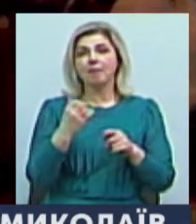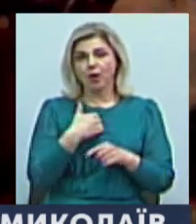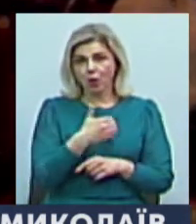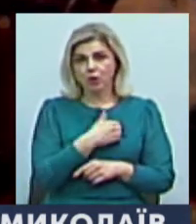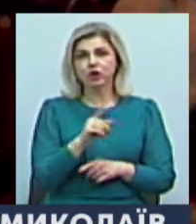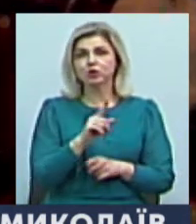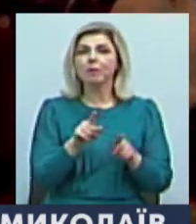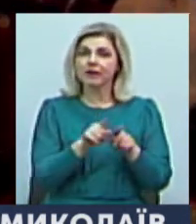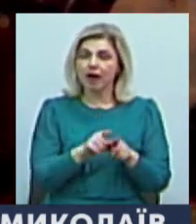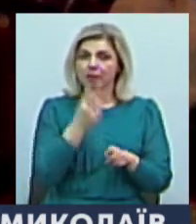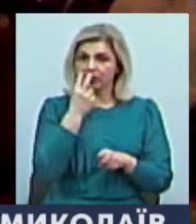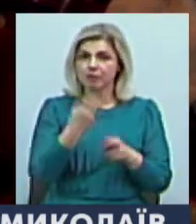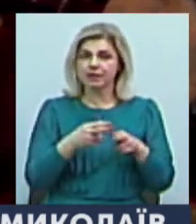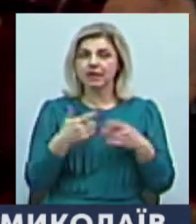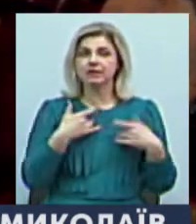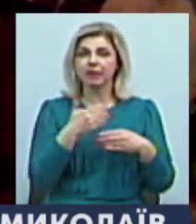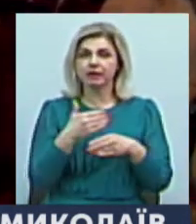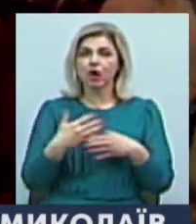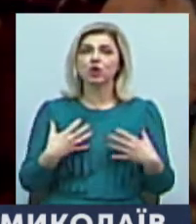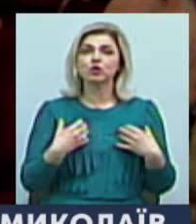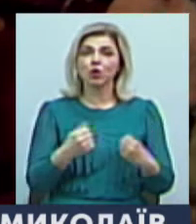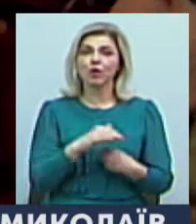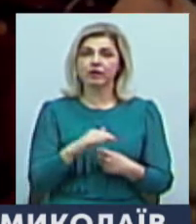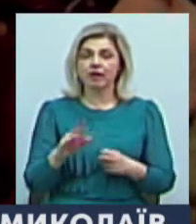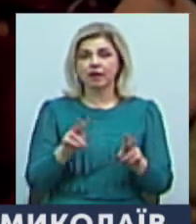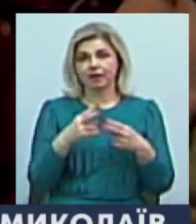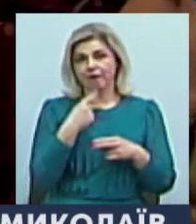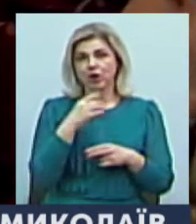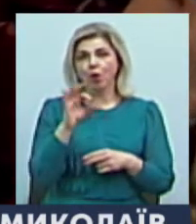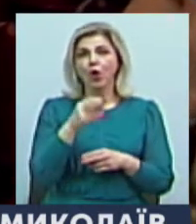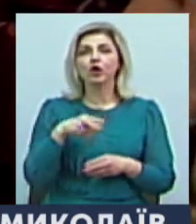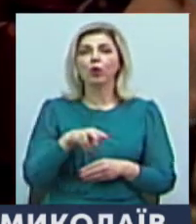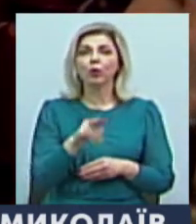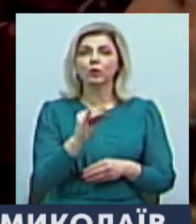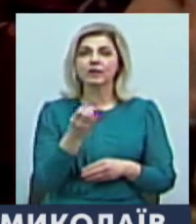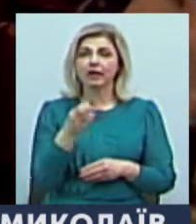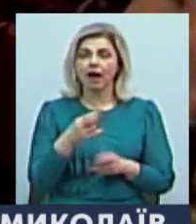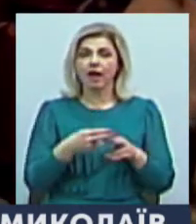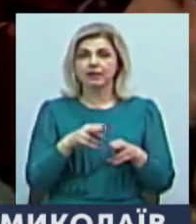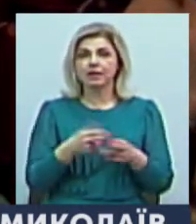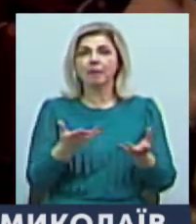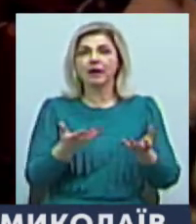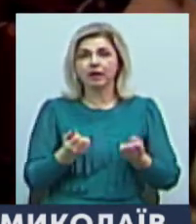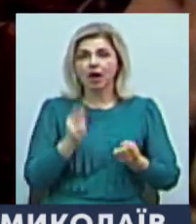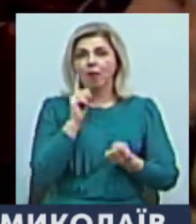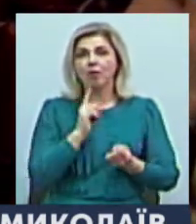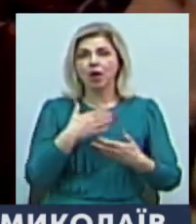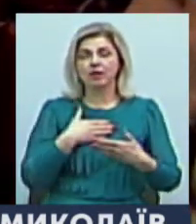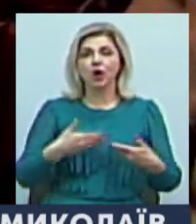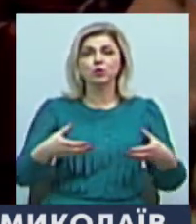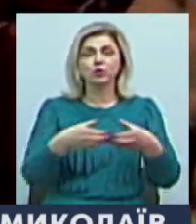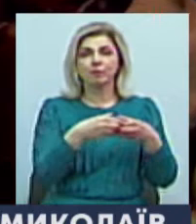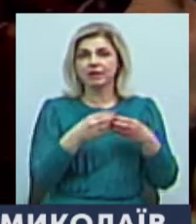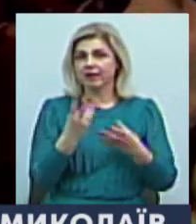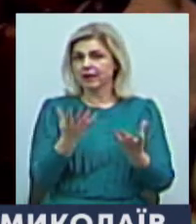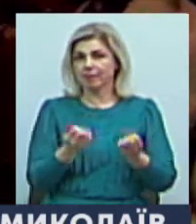здорові діти. І тоді нам не буде потрібно говорити про інклюзію. Адже інклюзія – це прийняття. Нас поки що суспільство